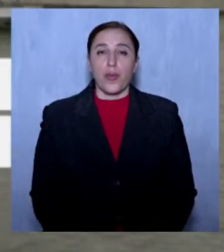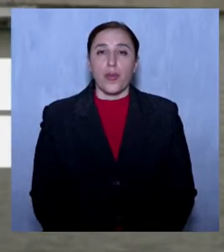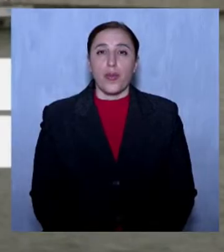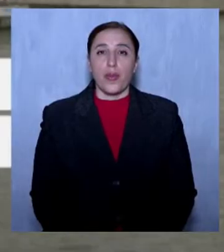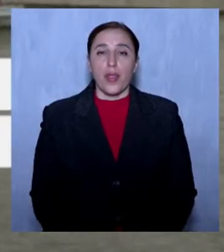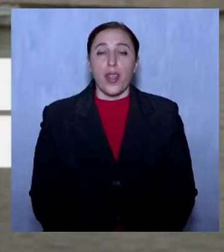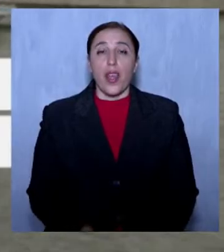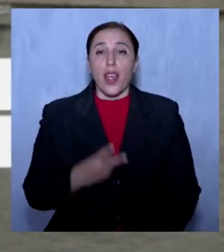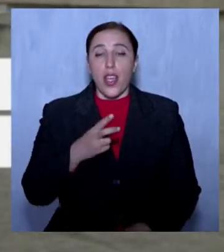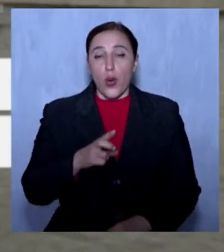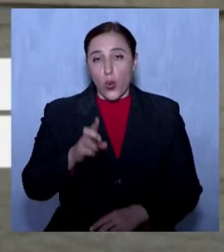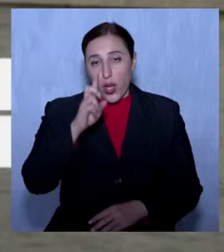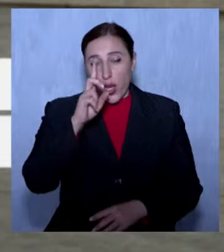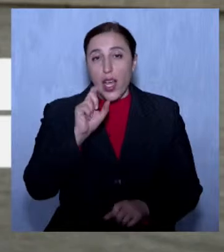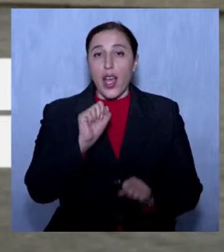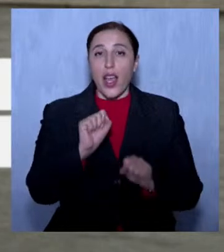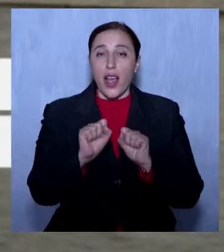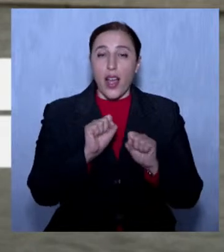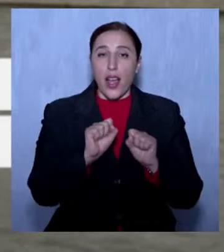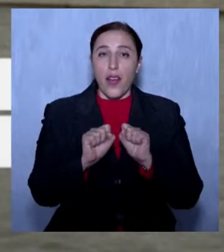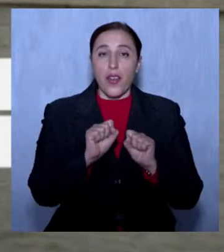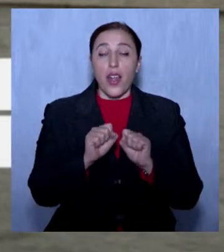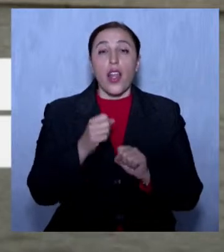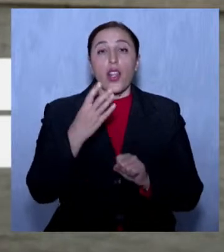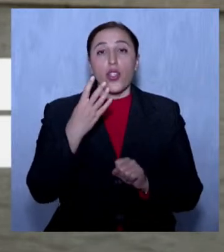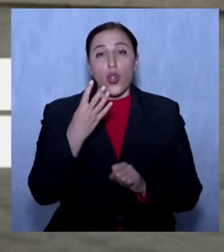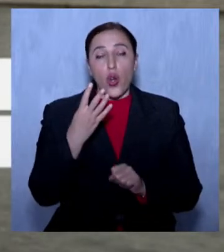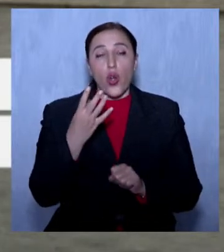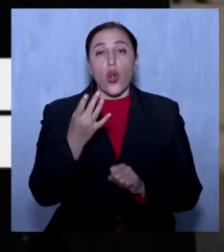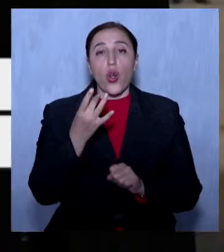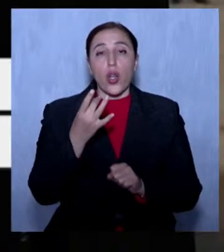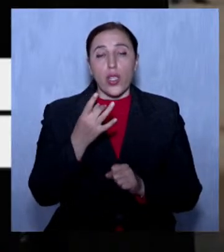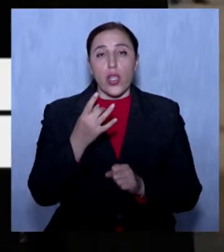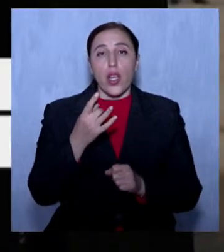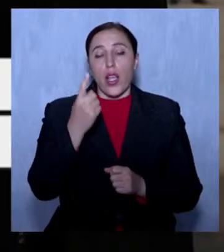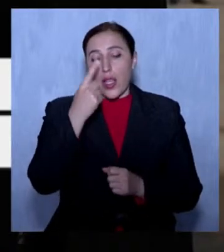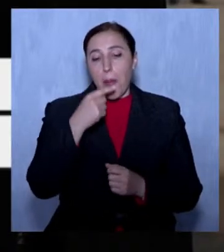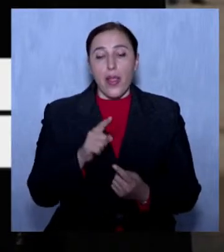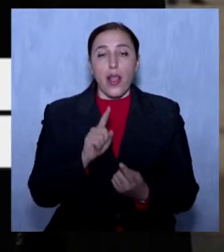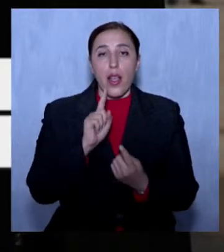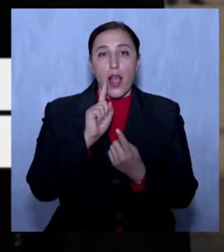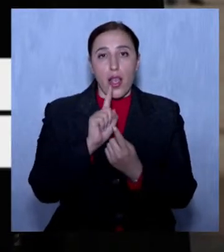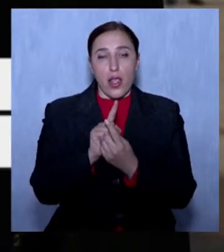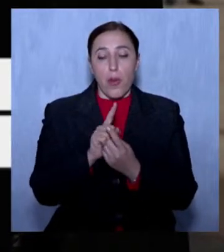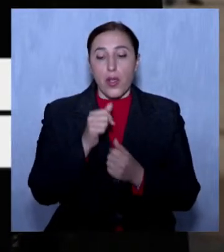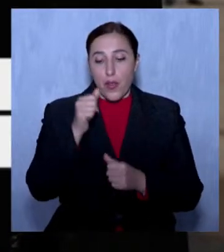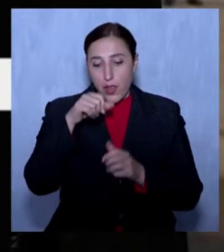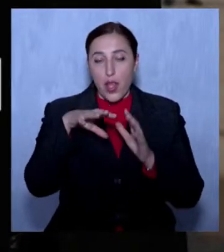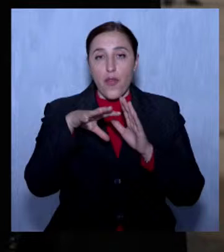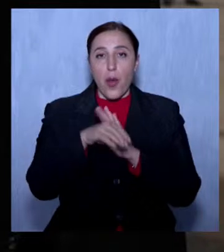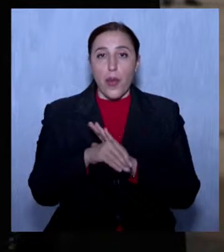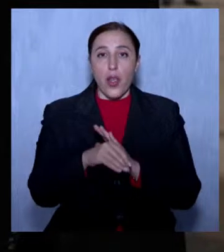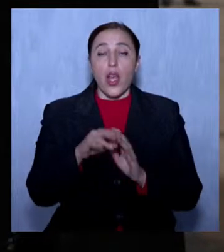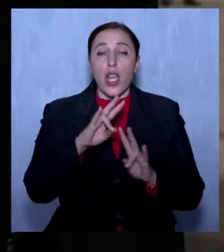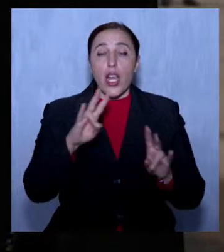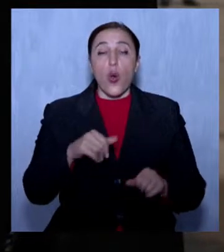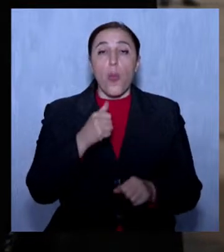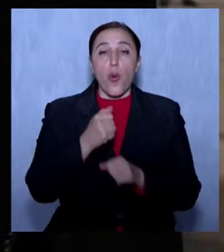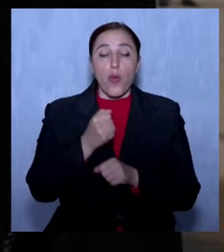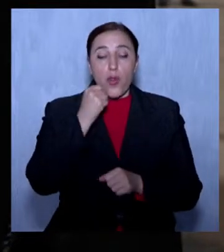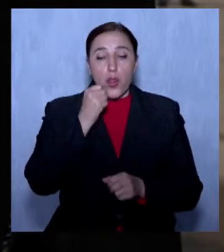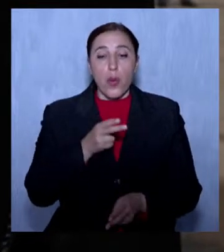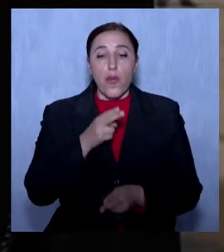Սա երկու երկրների ղեկավարների արդեն 4-րդ դեմարդեմ հանդիպումն է այս տարվա մեջ։ Նիկոլ Փաշինյանը Մոսկվայի